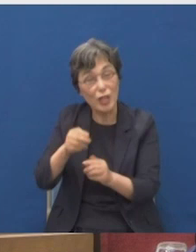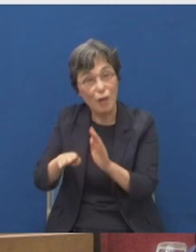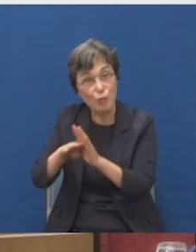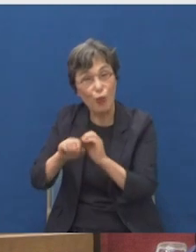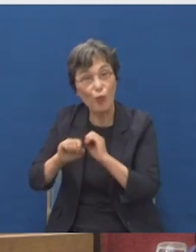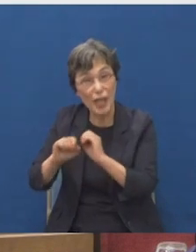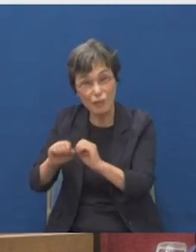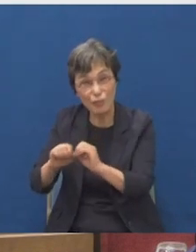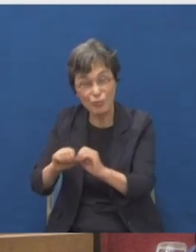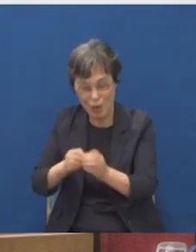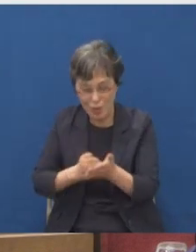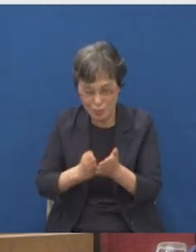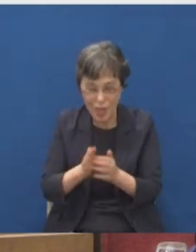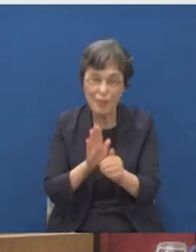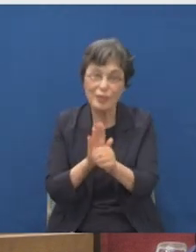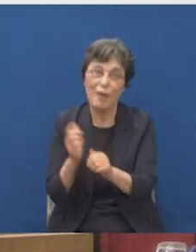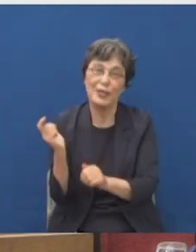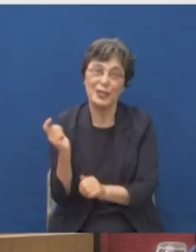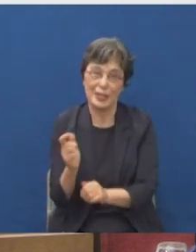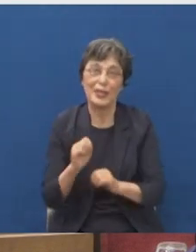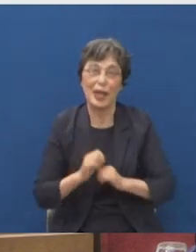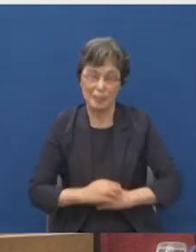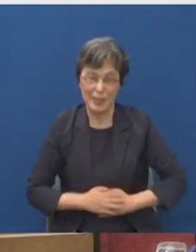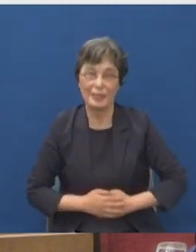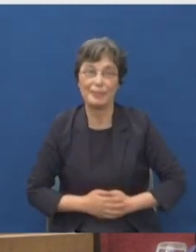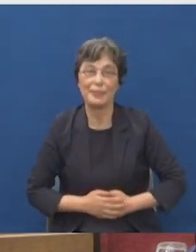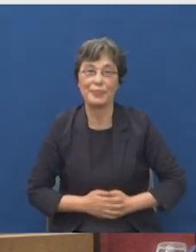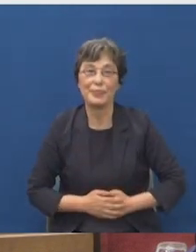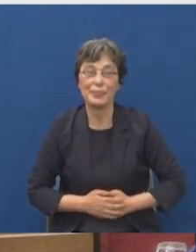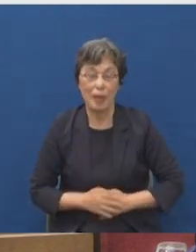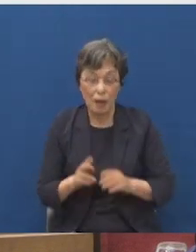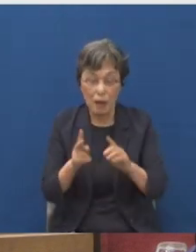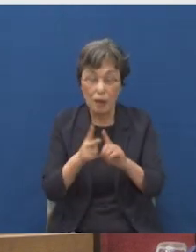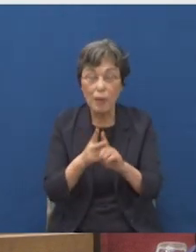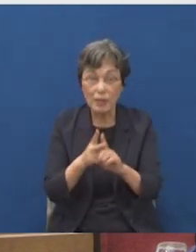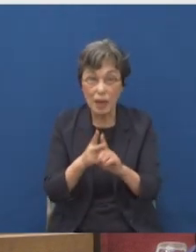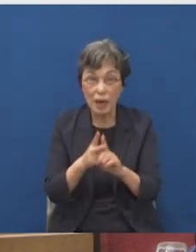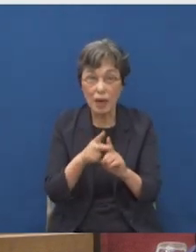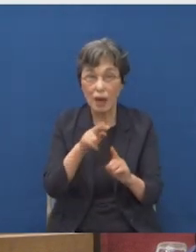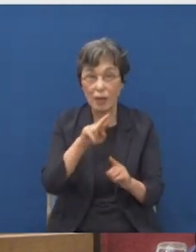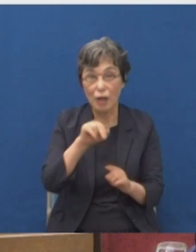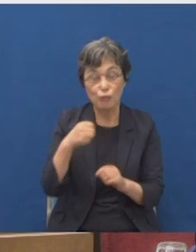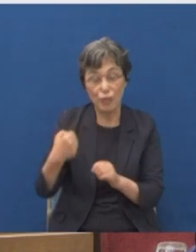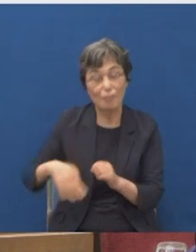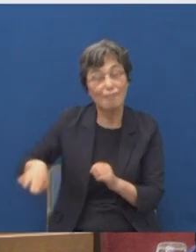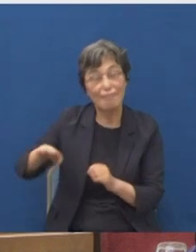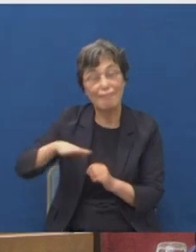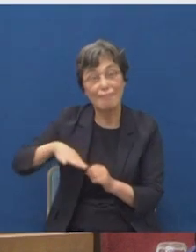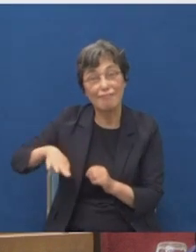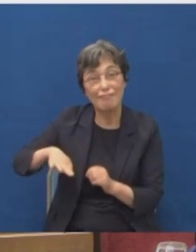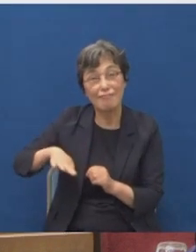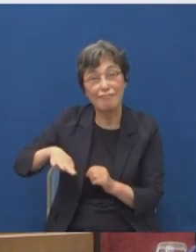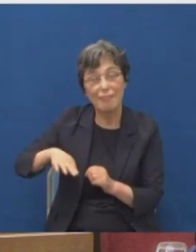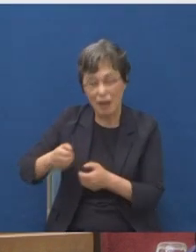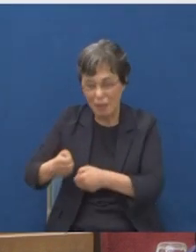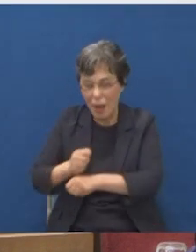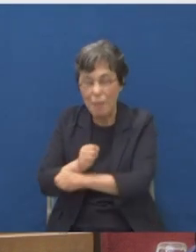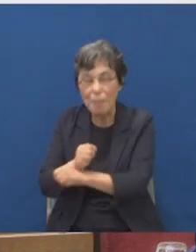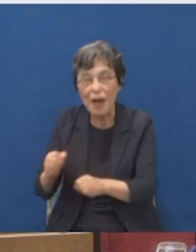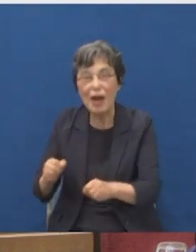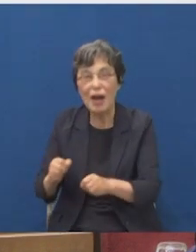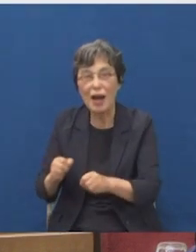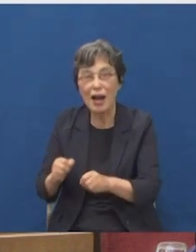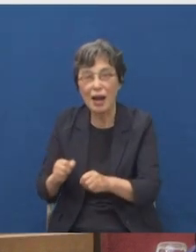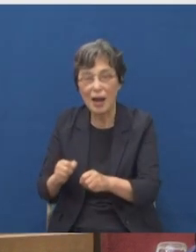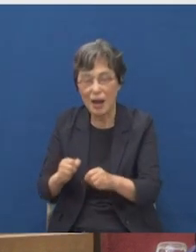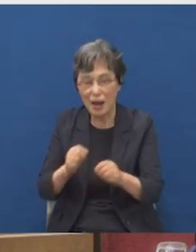など、スタートアップ支援を強化してまいります。また、洛南新都におきましては、営農を継続できない農地から産業用地